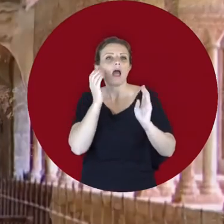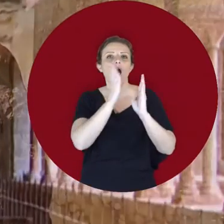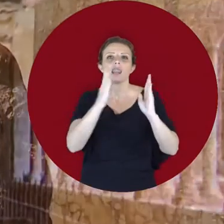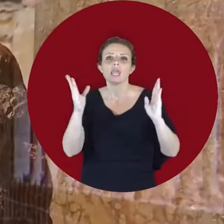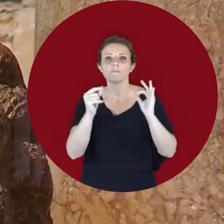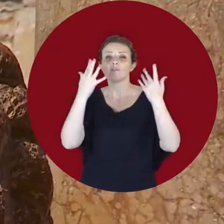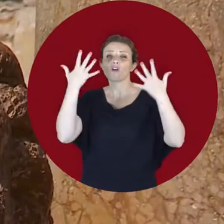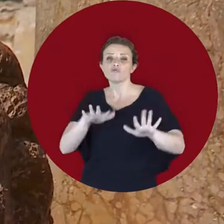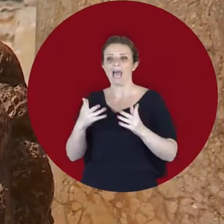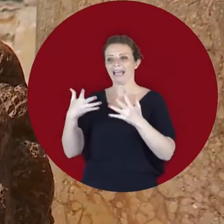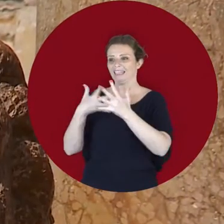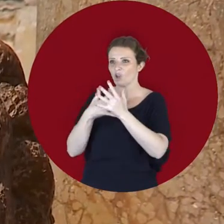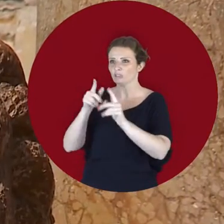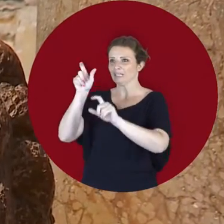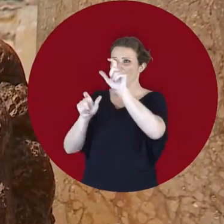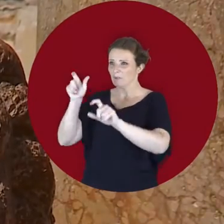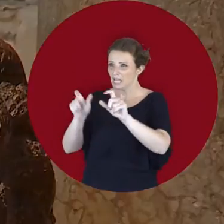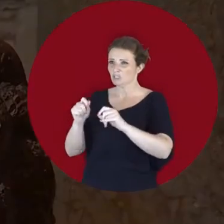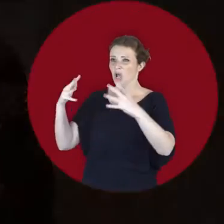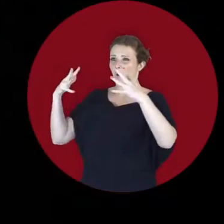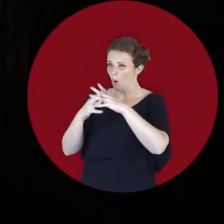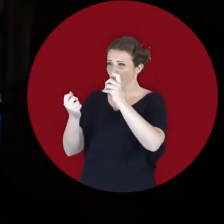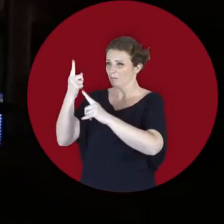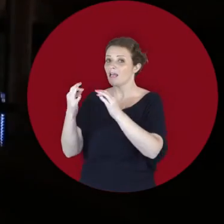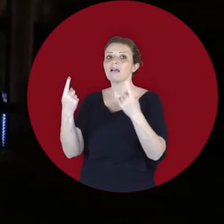duri per gli uomini e durissimi per i liberi.